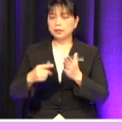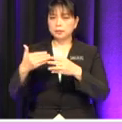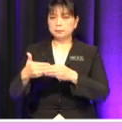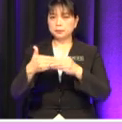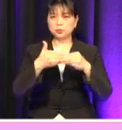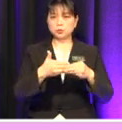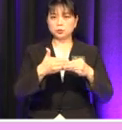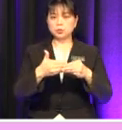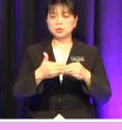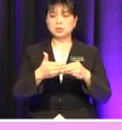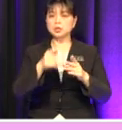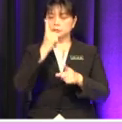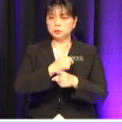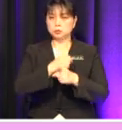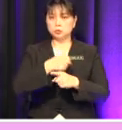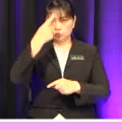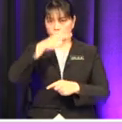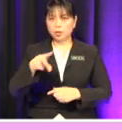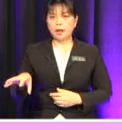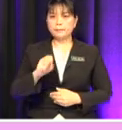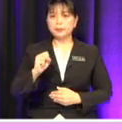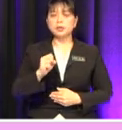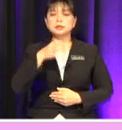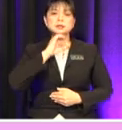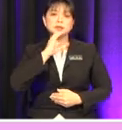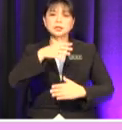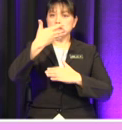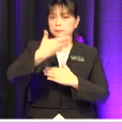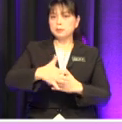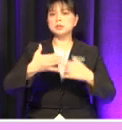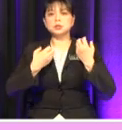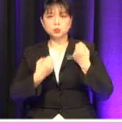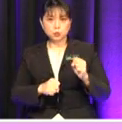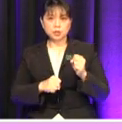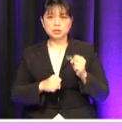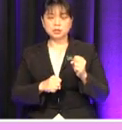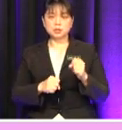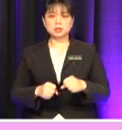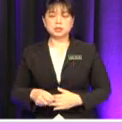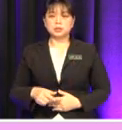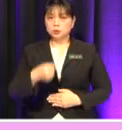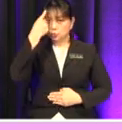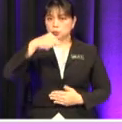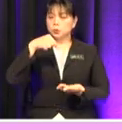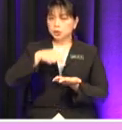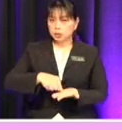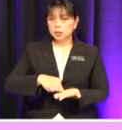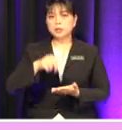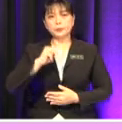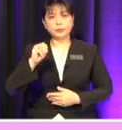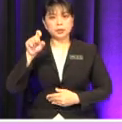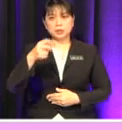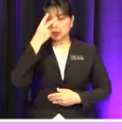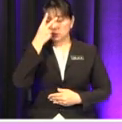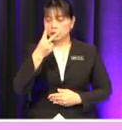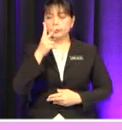pengambilan cecai selepas besukan Oke jadi untuk yang ini calon kena tengok kata tugas dan